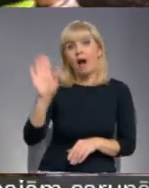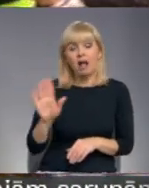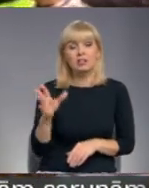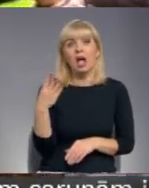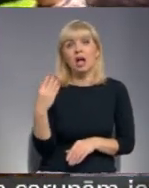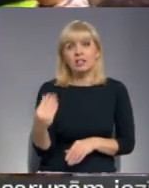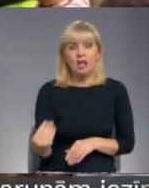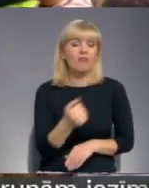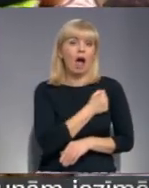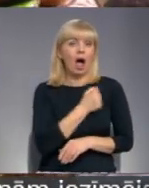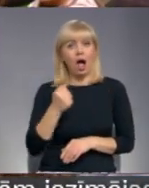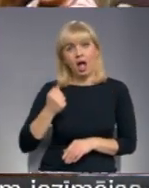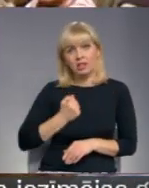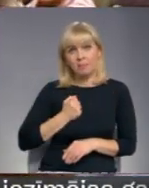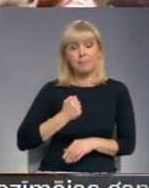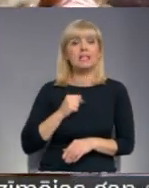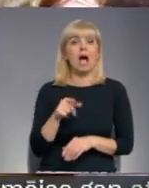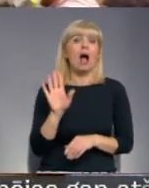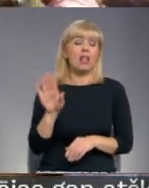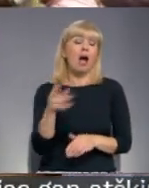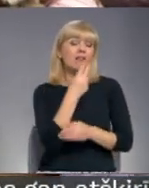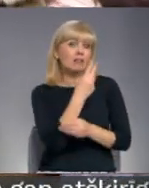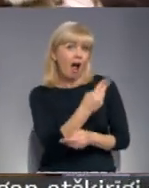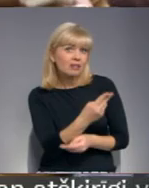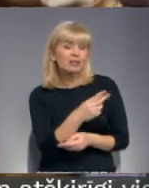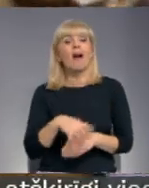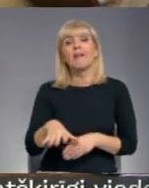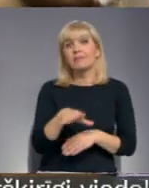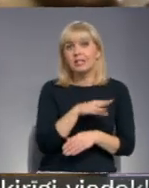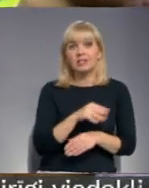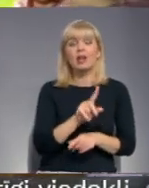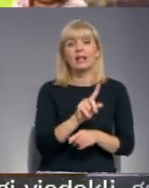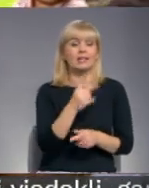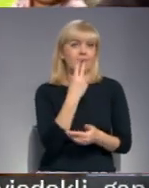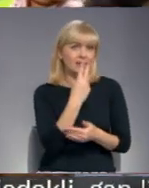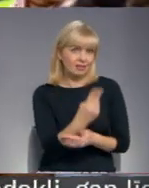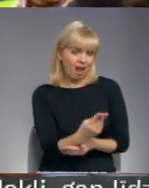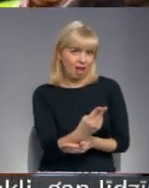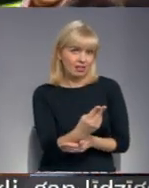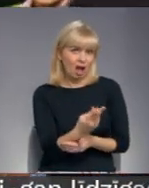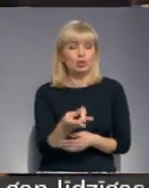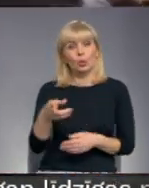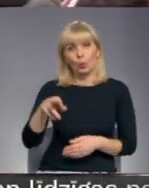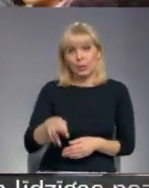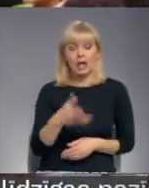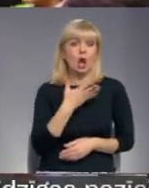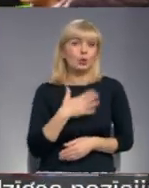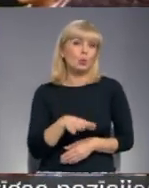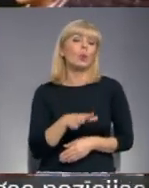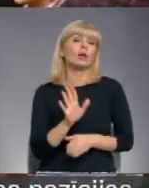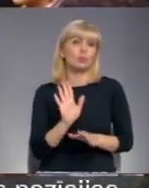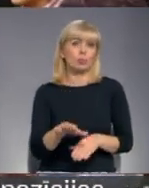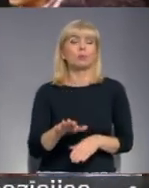ir sava armija. Lai viņi redz, kā tas viss izskatās un kļūst par savas